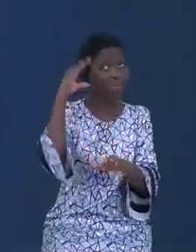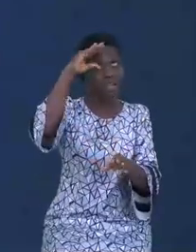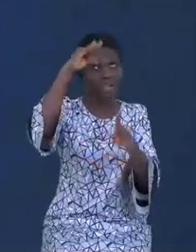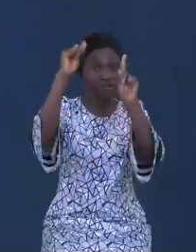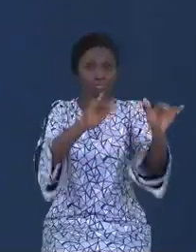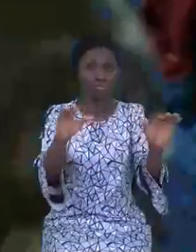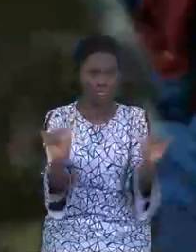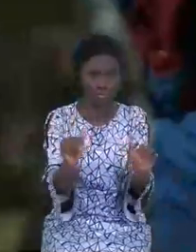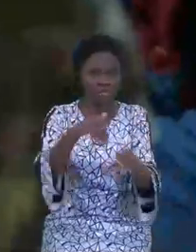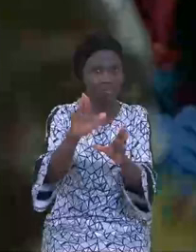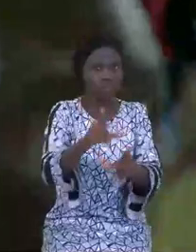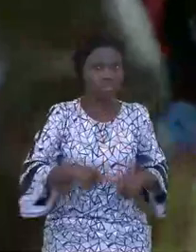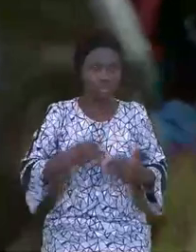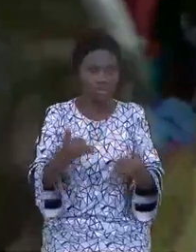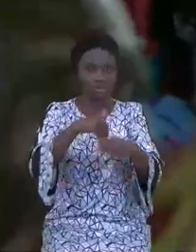ta vie.